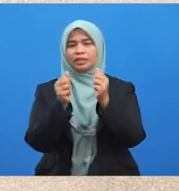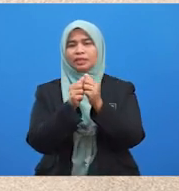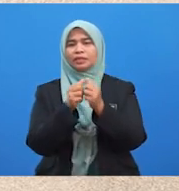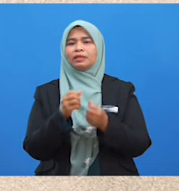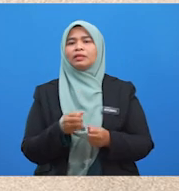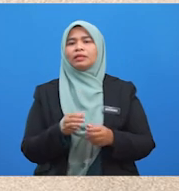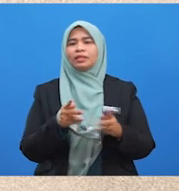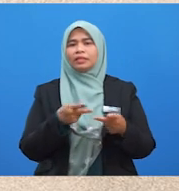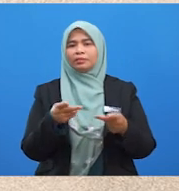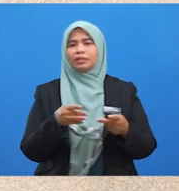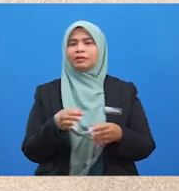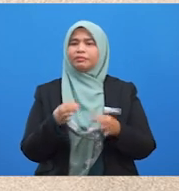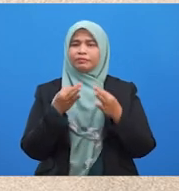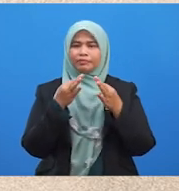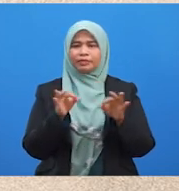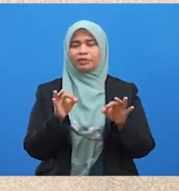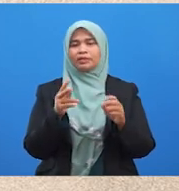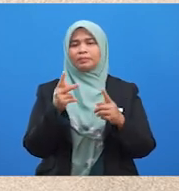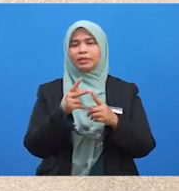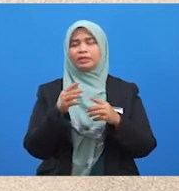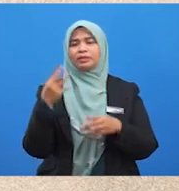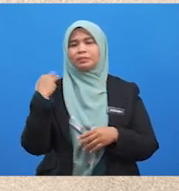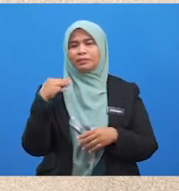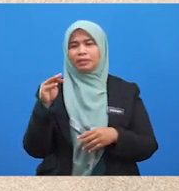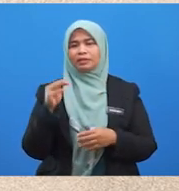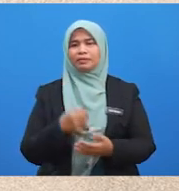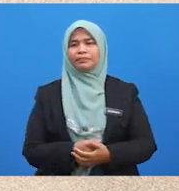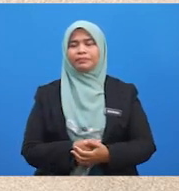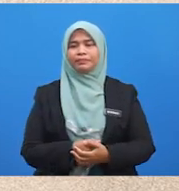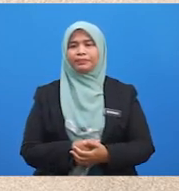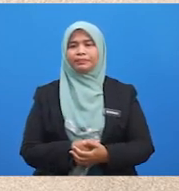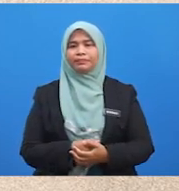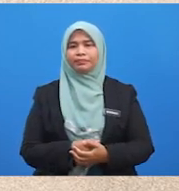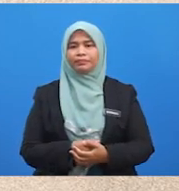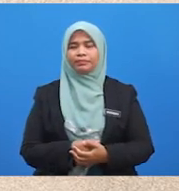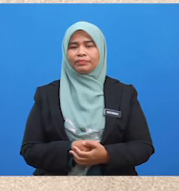dengan menawarkan khidmat secara percuma kepada mereka.